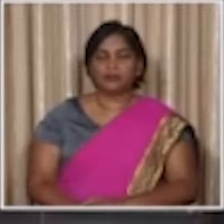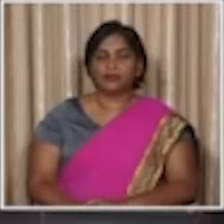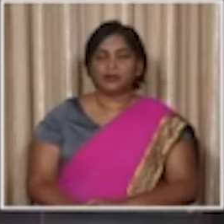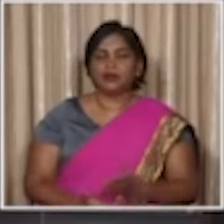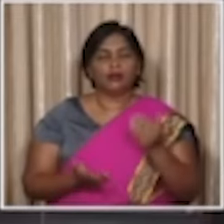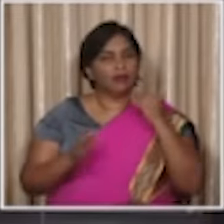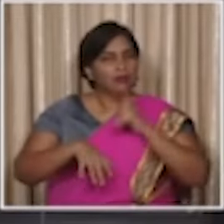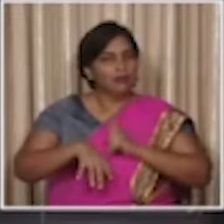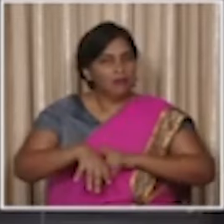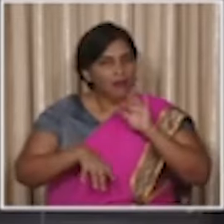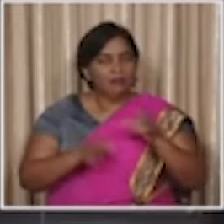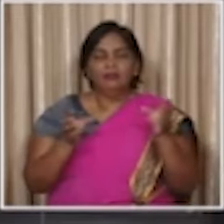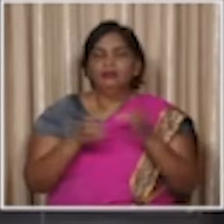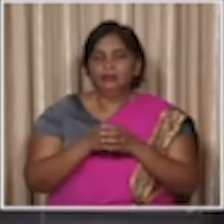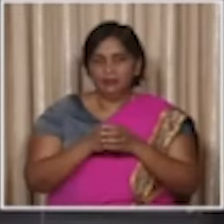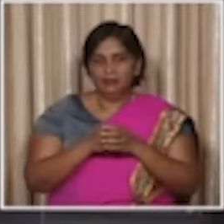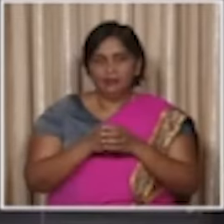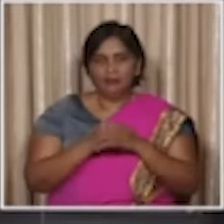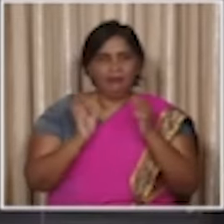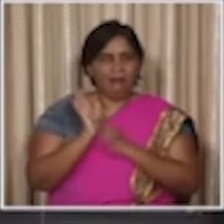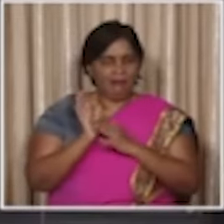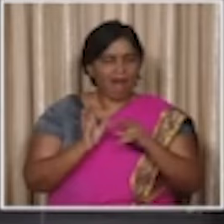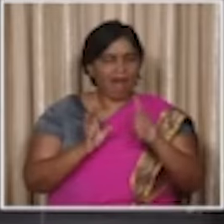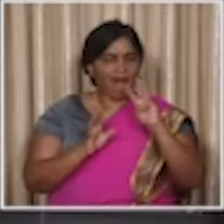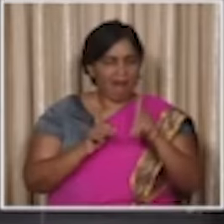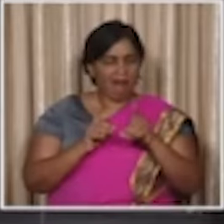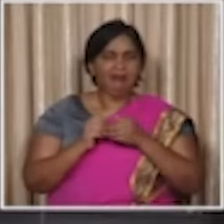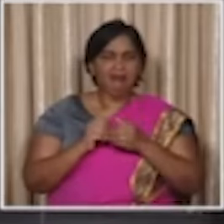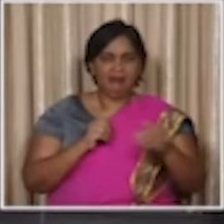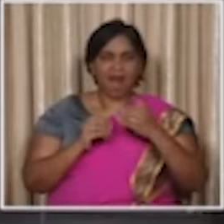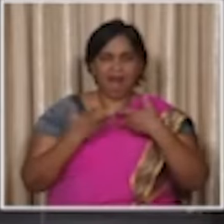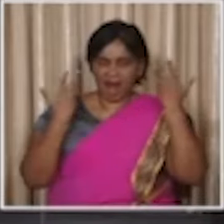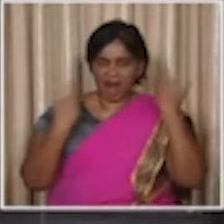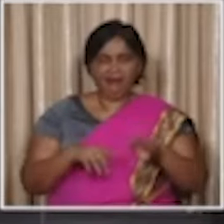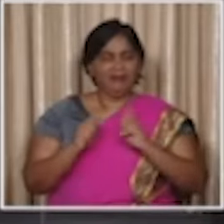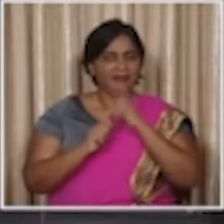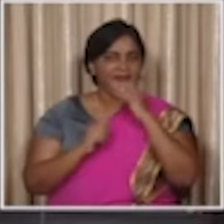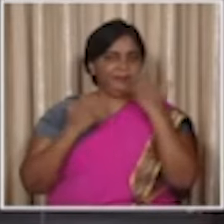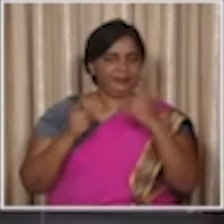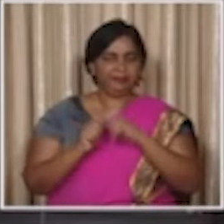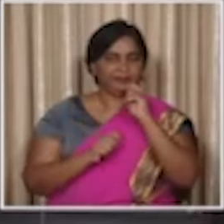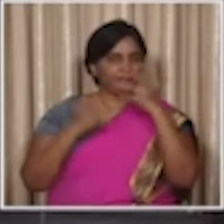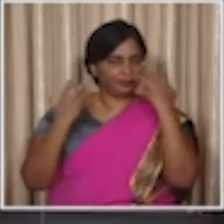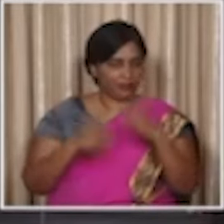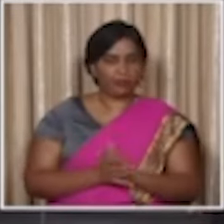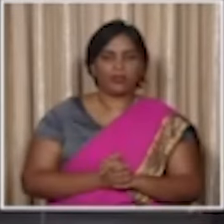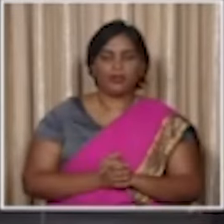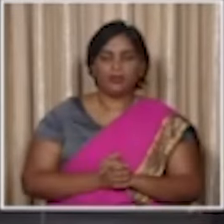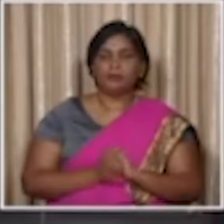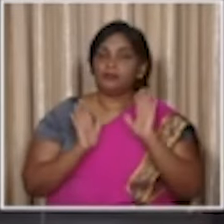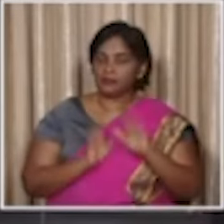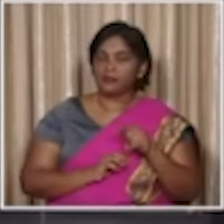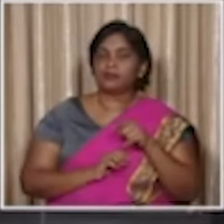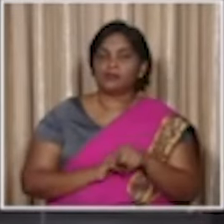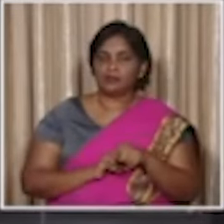ඊළඟට අවදානමට ලක් වූ කාණ්ඩය මාර්තු මාසේ 31 වෙනිදා වෙද්දී අවසන් වෙන්න තියෙනවා උන්ට ප්‍රතිලාභ ලැබීම ඒ කොහොම වුණත්